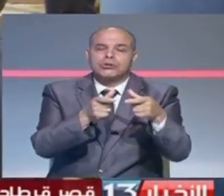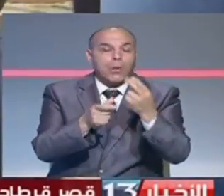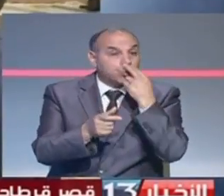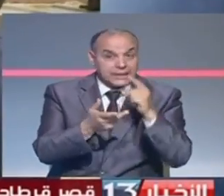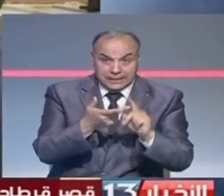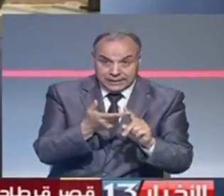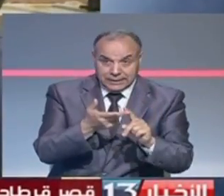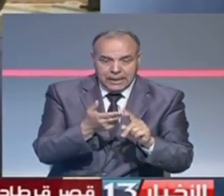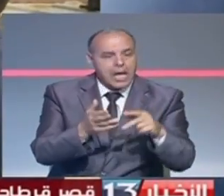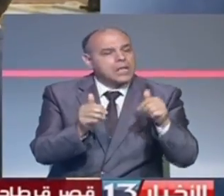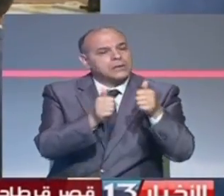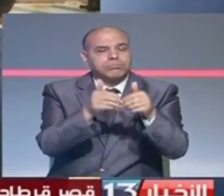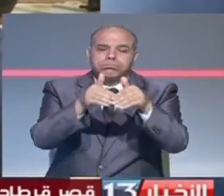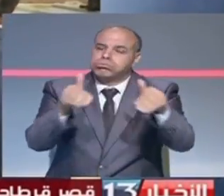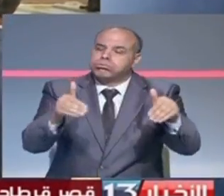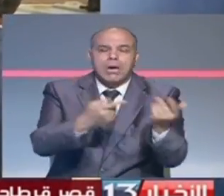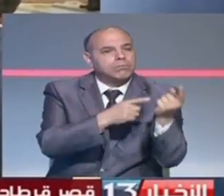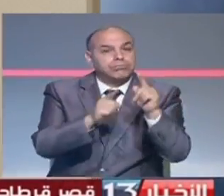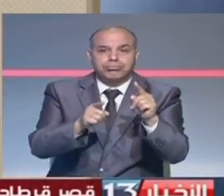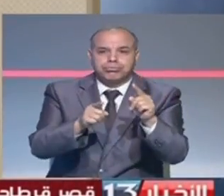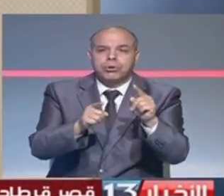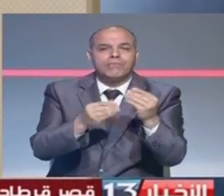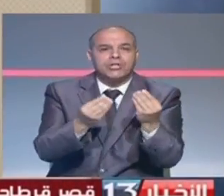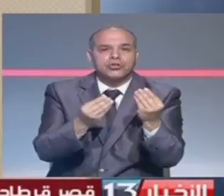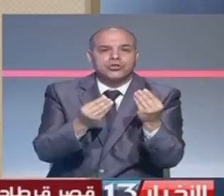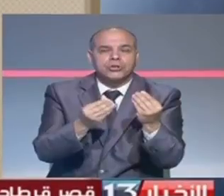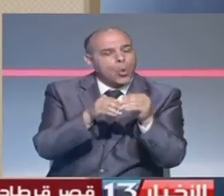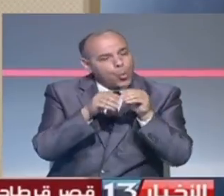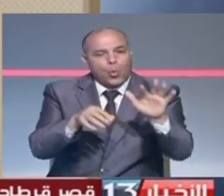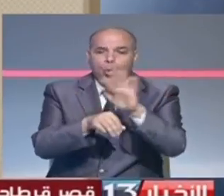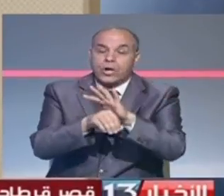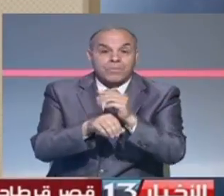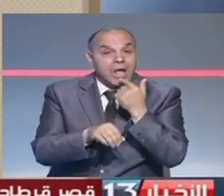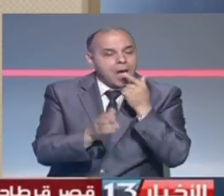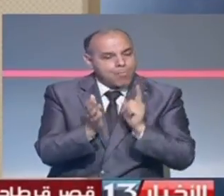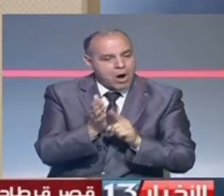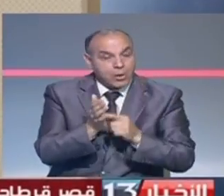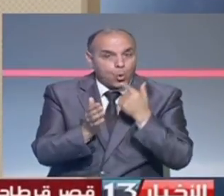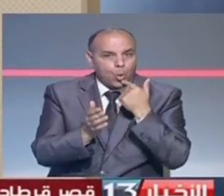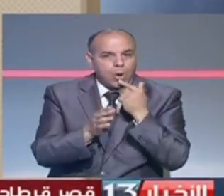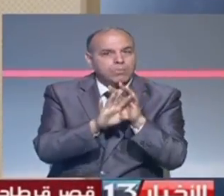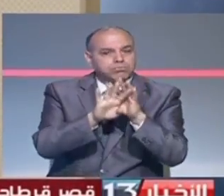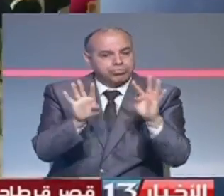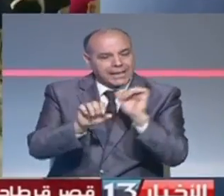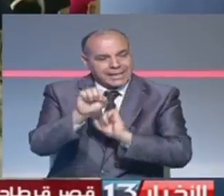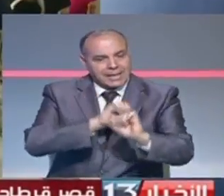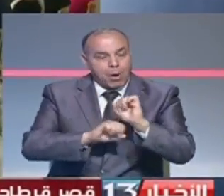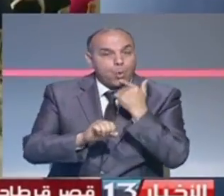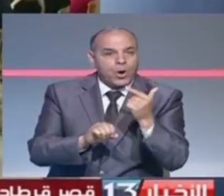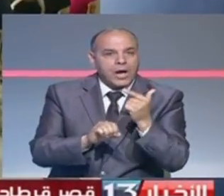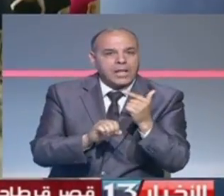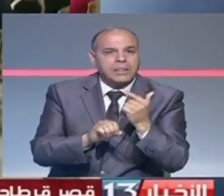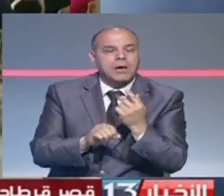التي تقف في الصفوف الاولى لمكافحه جائحه كلنا مؤكدا خلال موكب انتظر لت